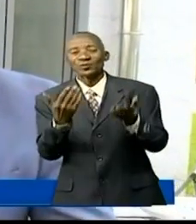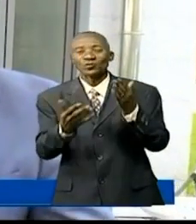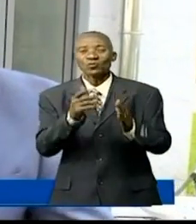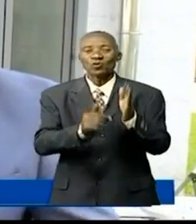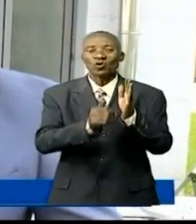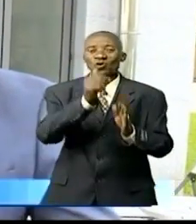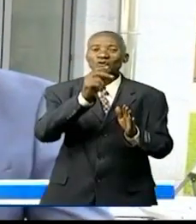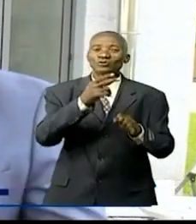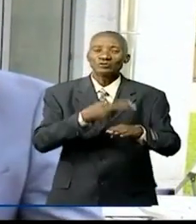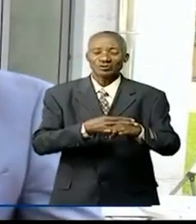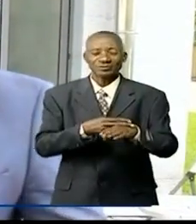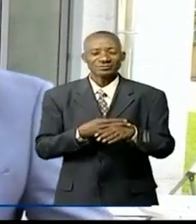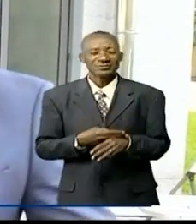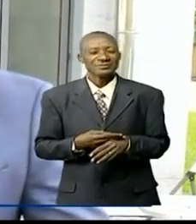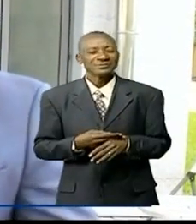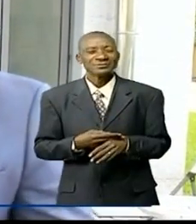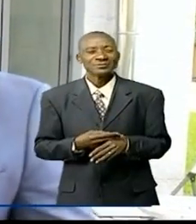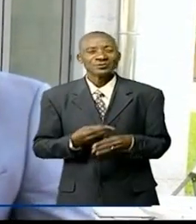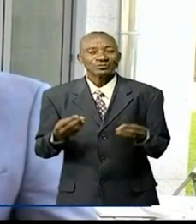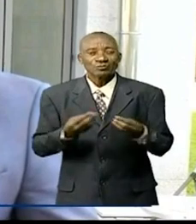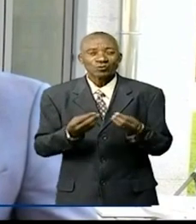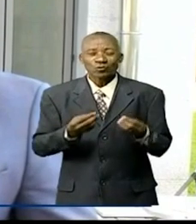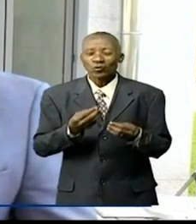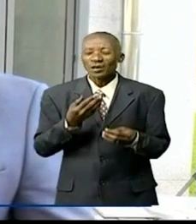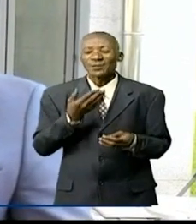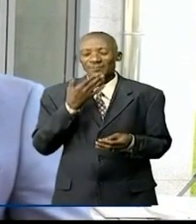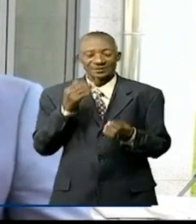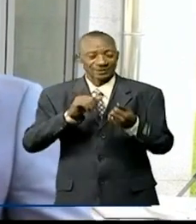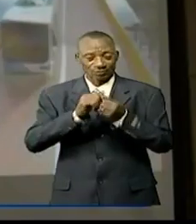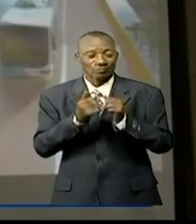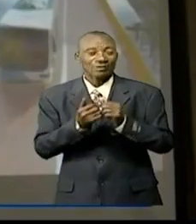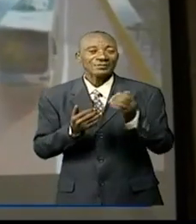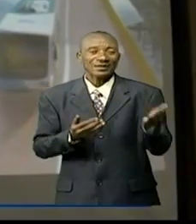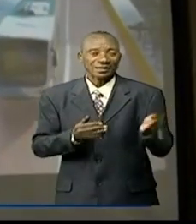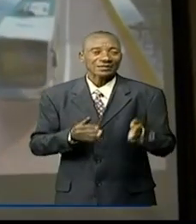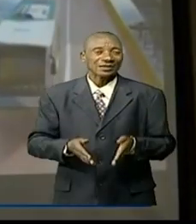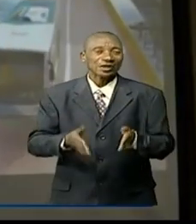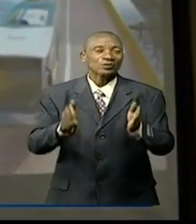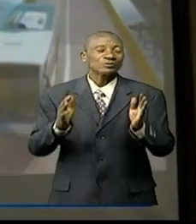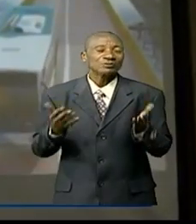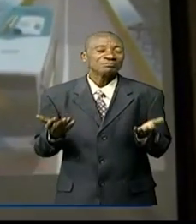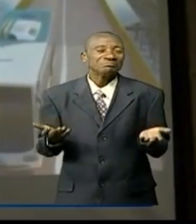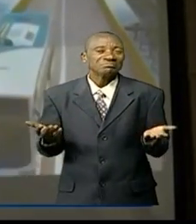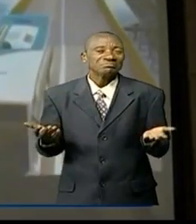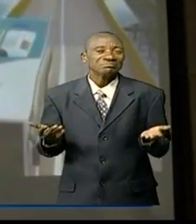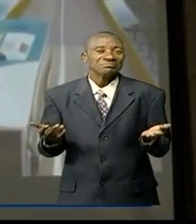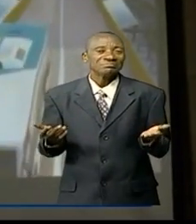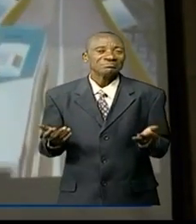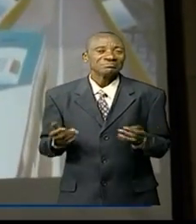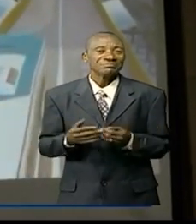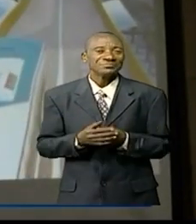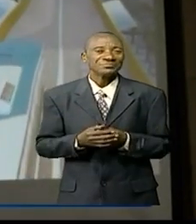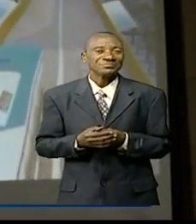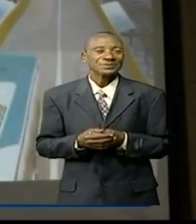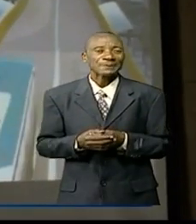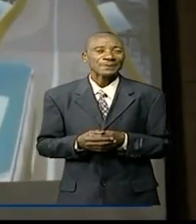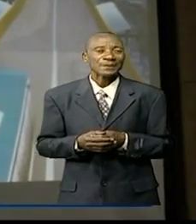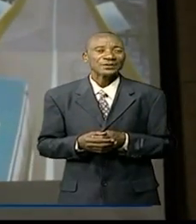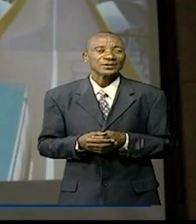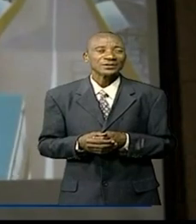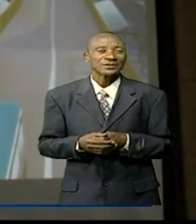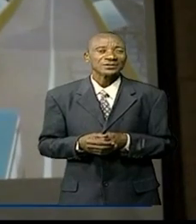tout ça, ça constitue un sérieux problème parce que nous subissons un développement rapide de